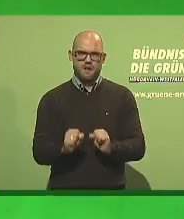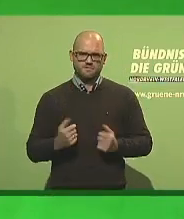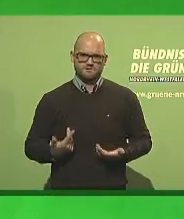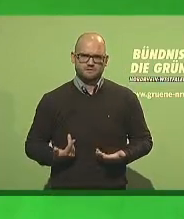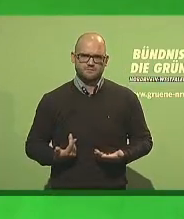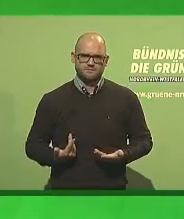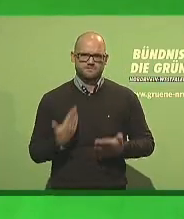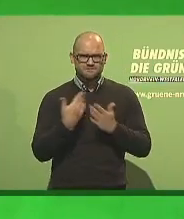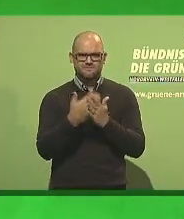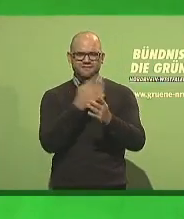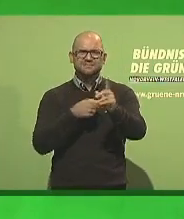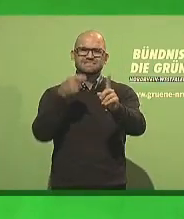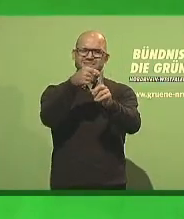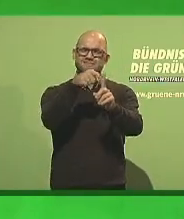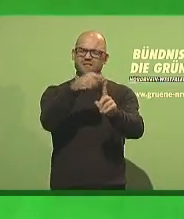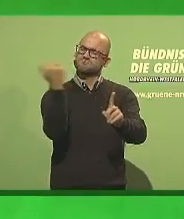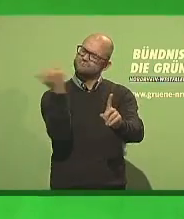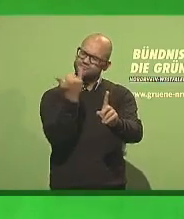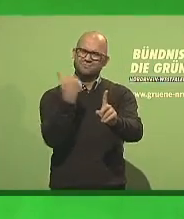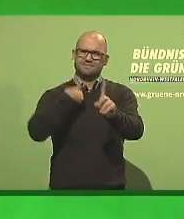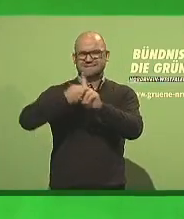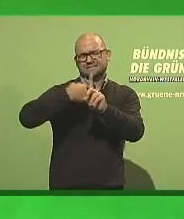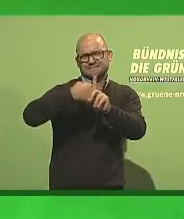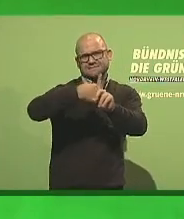tolles Ziel, für das es lohnt zu kämpfen. Ich würde gerne bei diesem Kampf dabei sein.